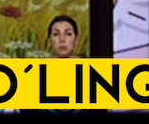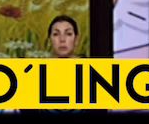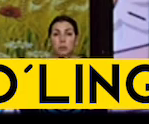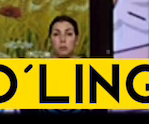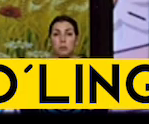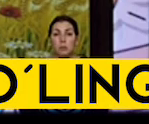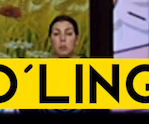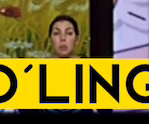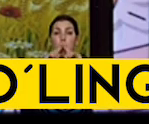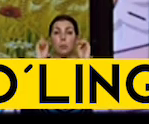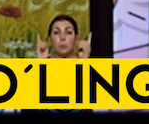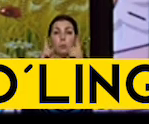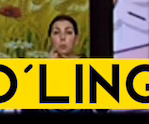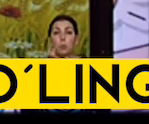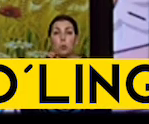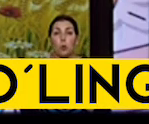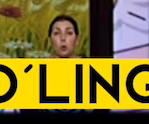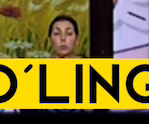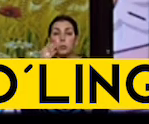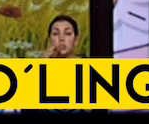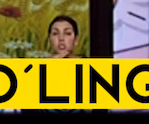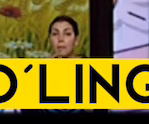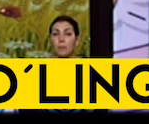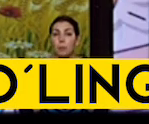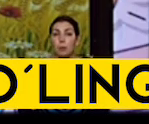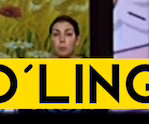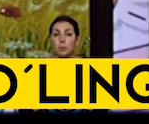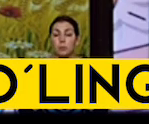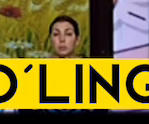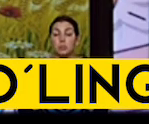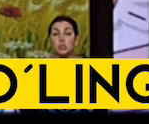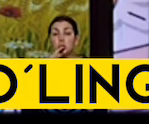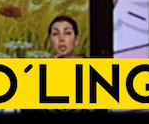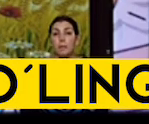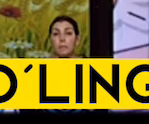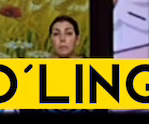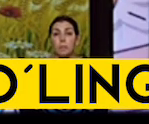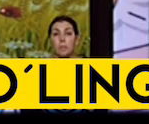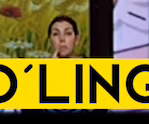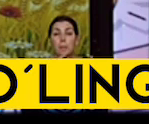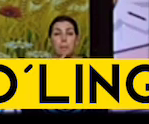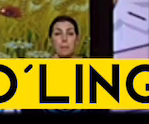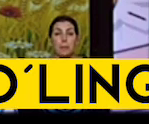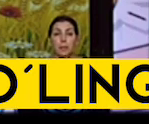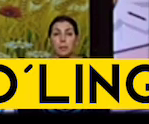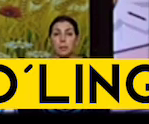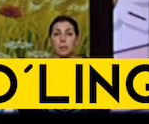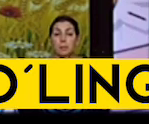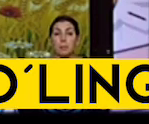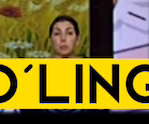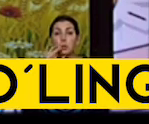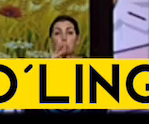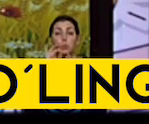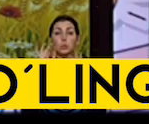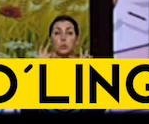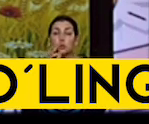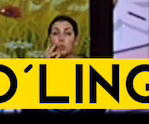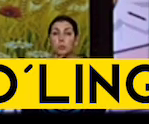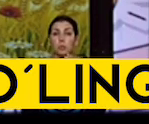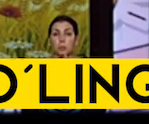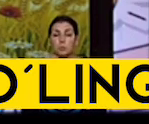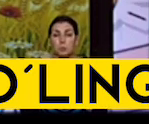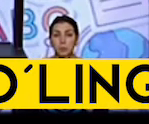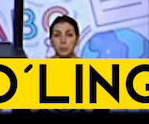berilgan. Bulutchalarda esa ularning javoblari, lekin javob variantlari bir necha xil. Biz ular orasidan to'g'ri